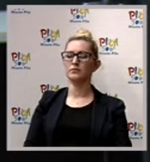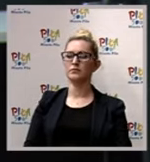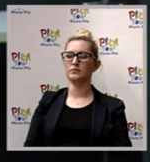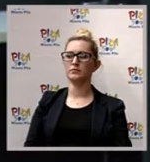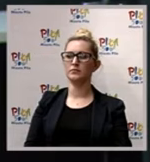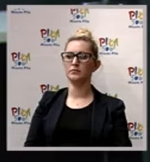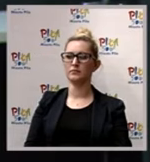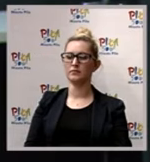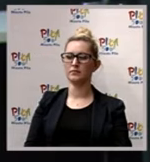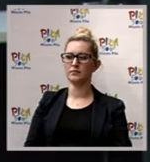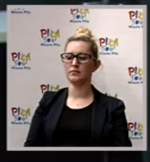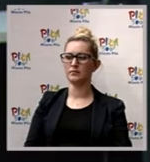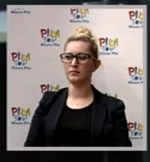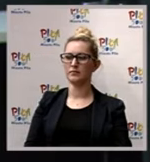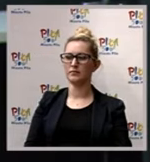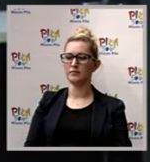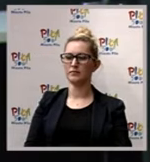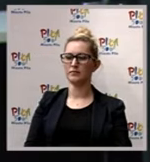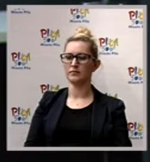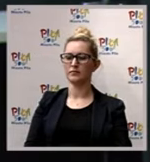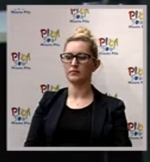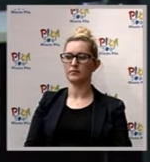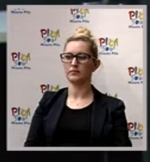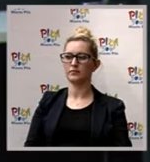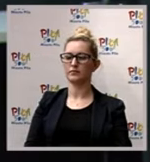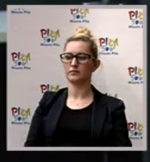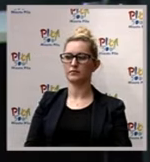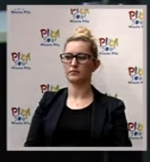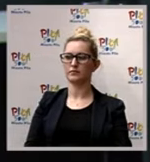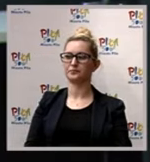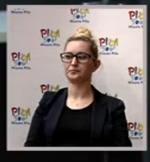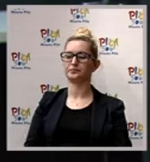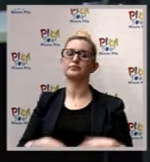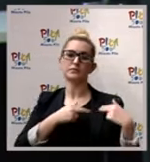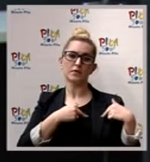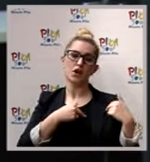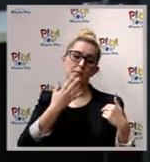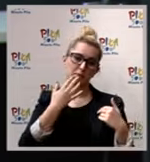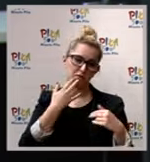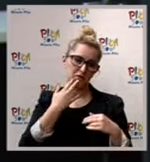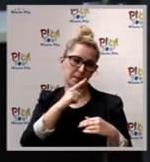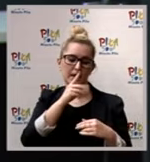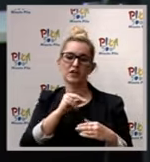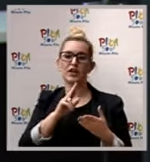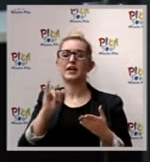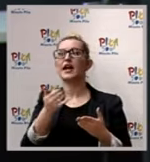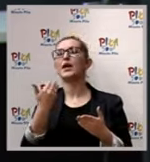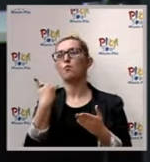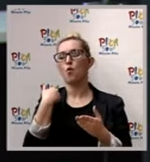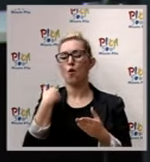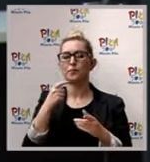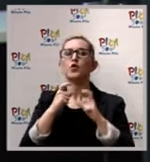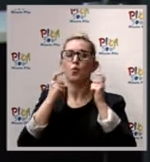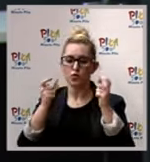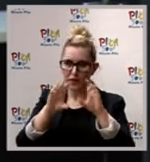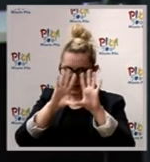Ponadto komisja stwierdza, że podczas głosowania nie zaszły okoliczności, które mogły mieć wpływ na